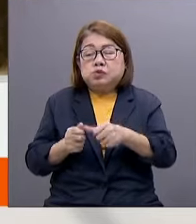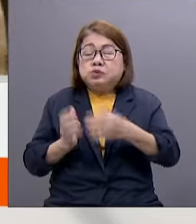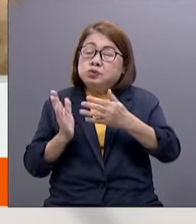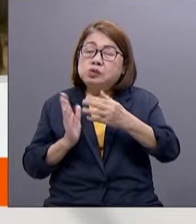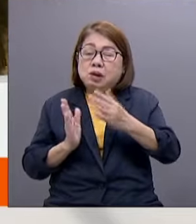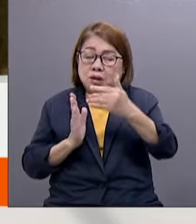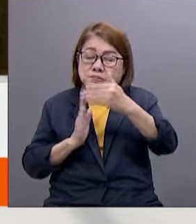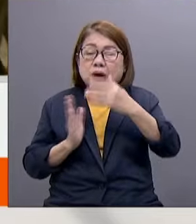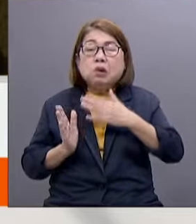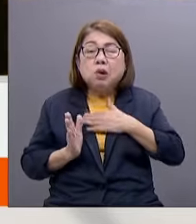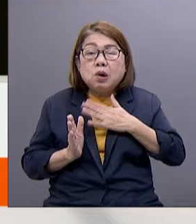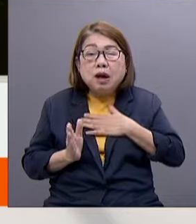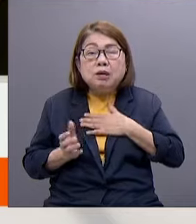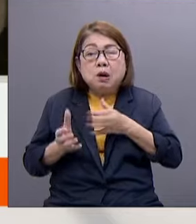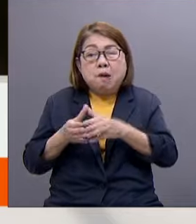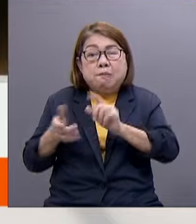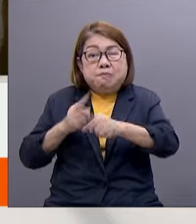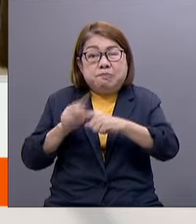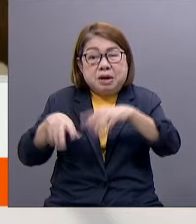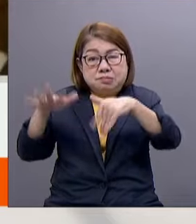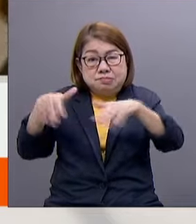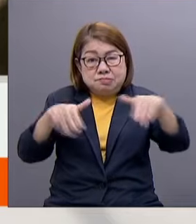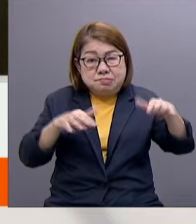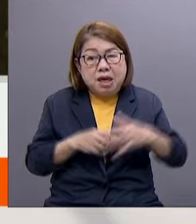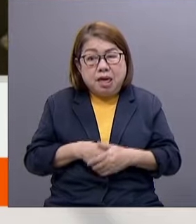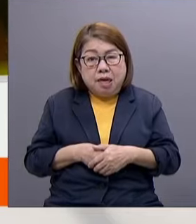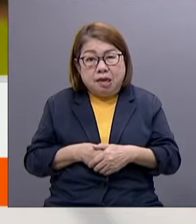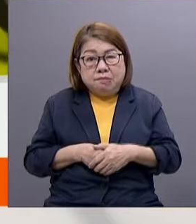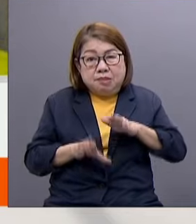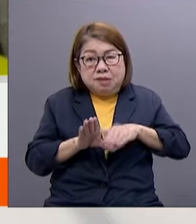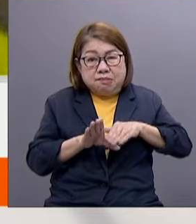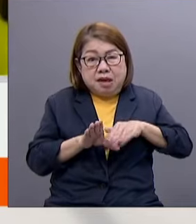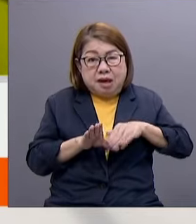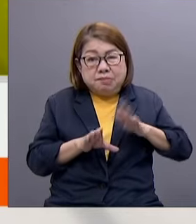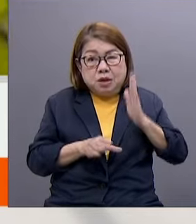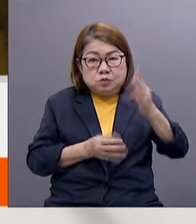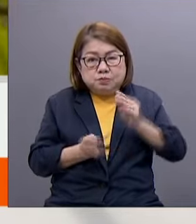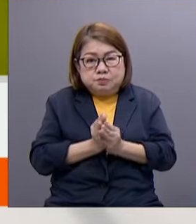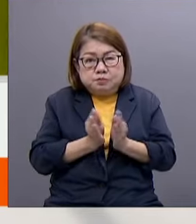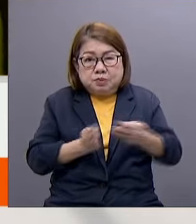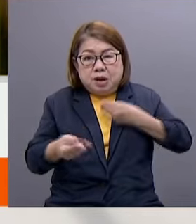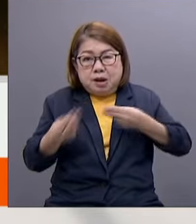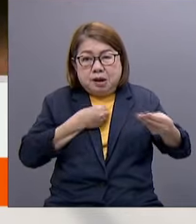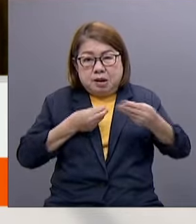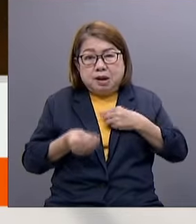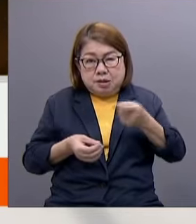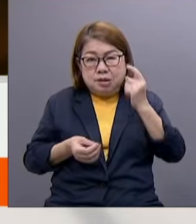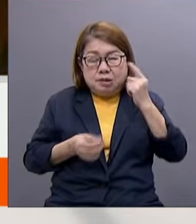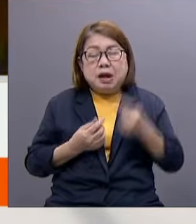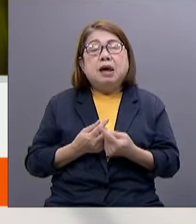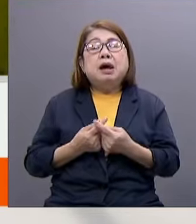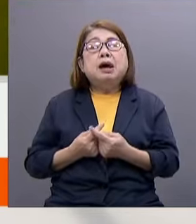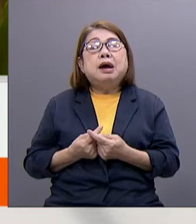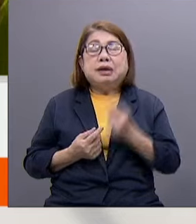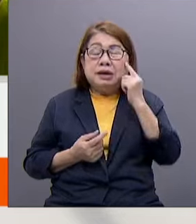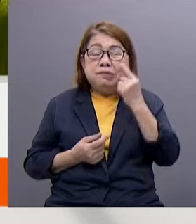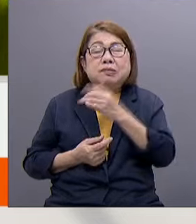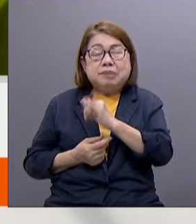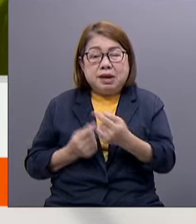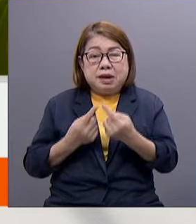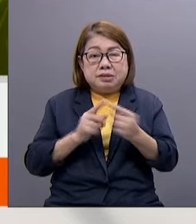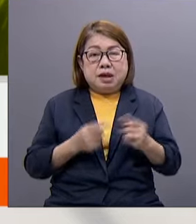กลุ่มเพื่อฝูงมาแลกคะแนนกันได้หรือเปล่าก็ใช่แต่สิ่งที่เรา